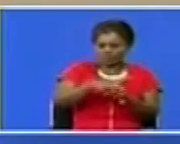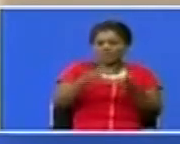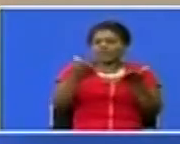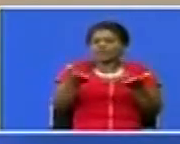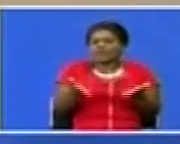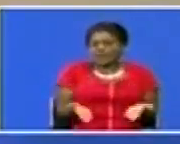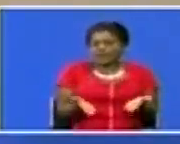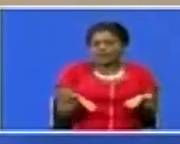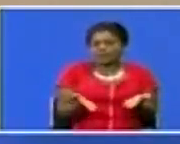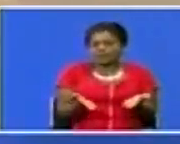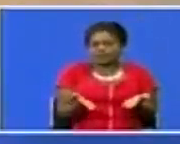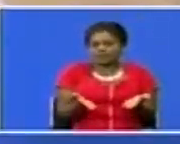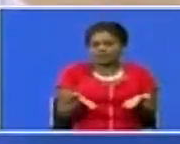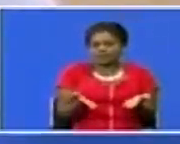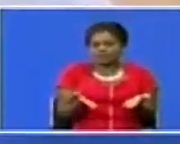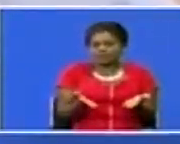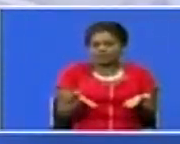tayari kutokana na